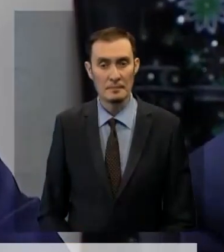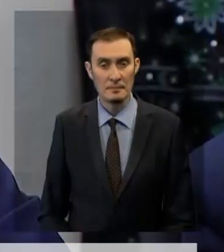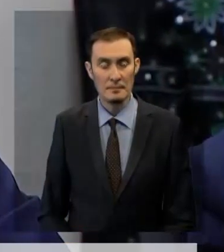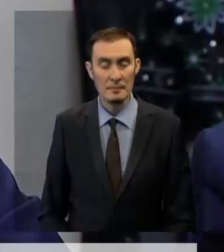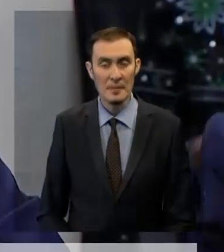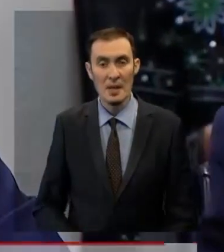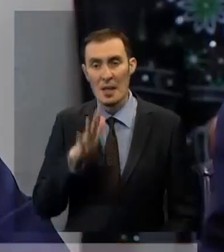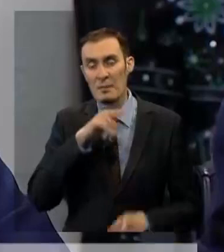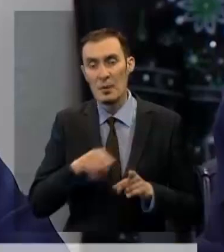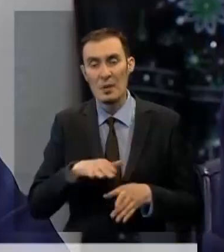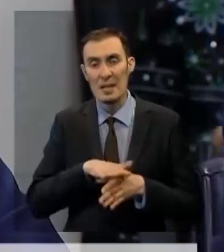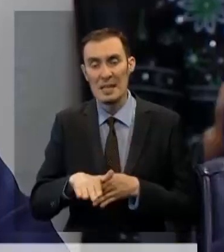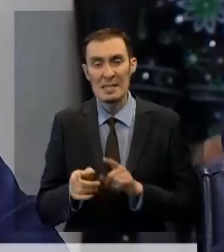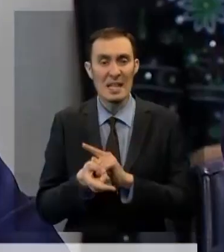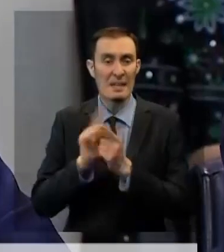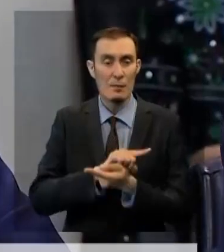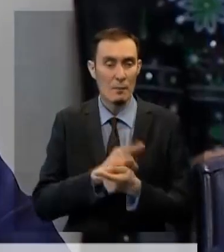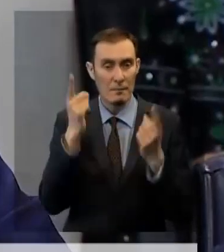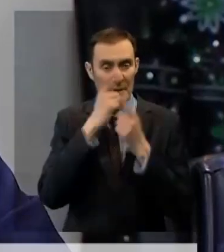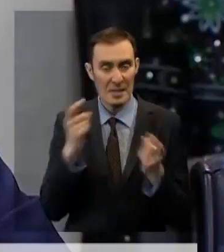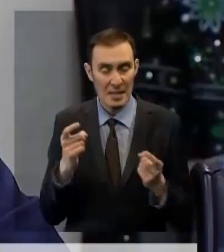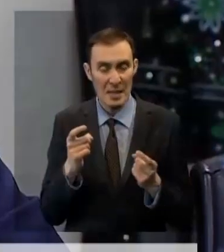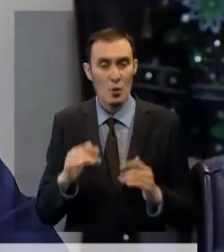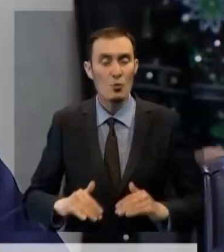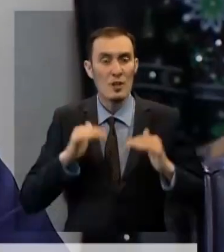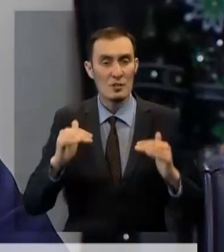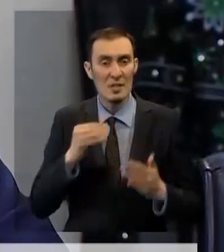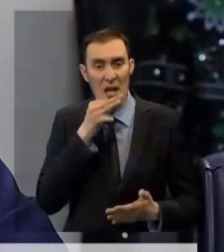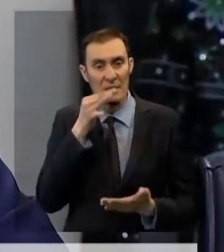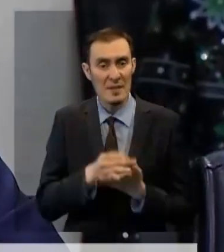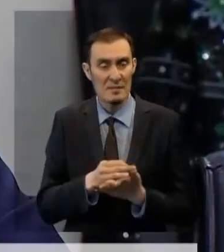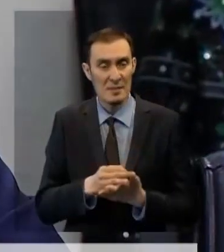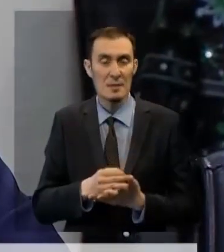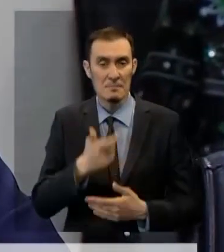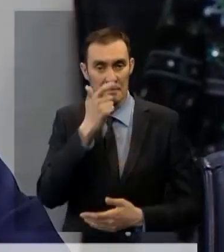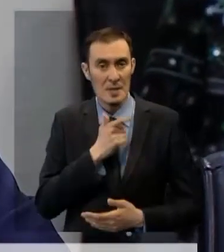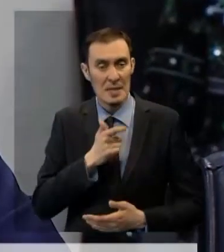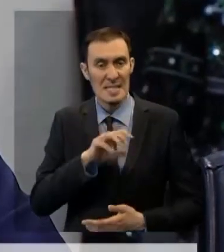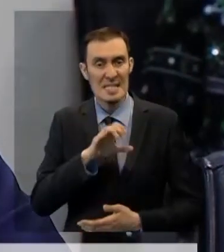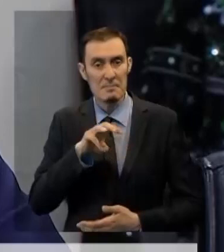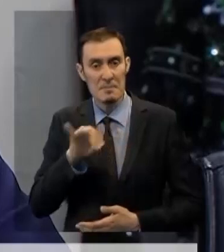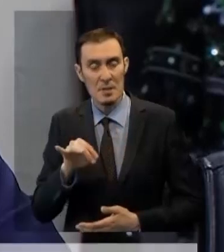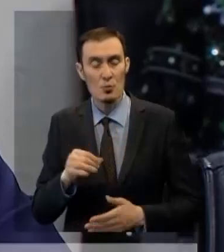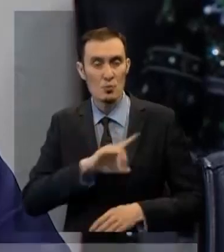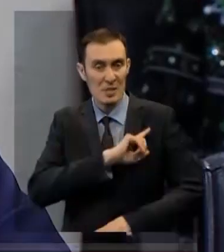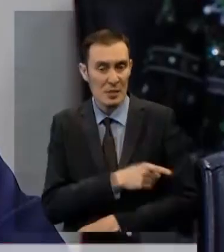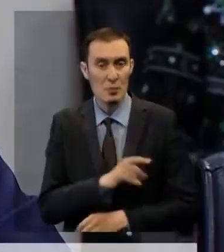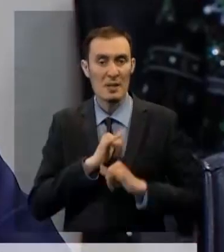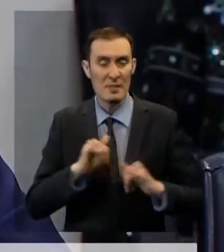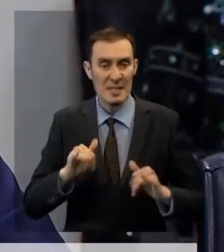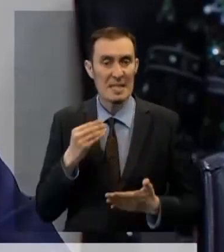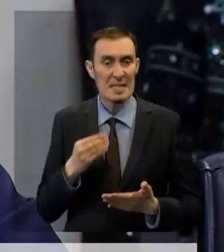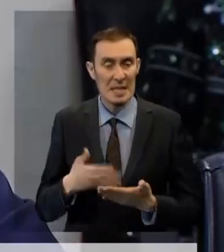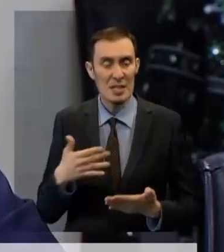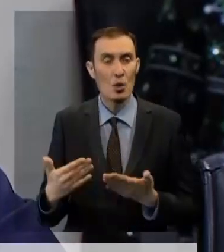В период реализации реформ, озвученных в послании, возрастает ответственность СМИ. Мы все должны приложить усилия для продвижения